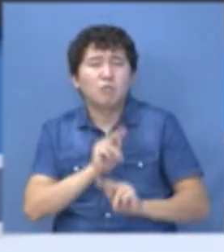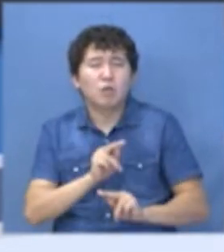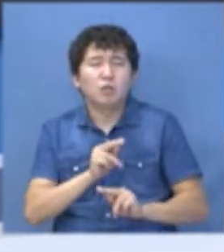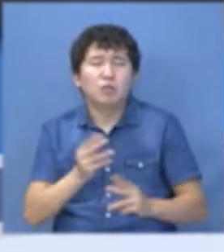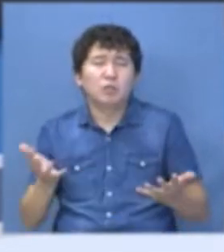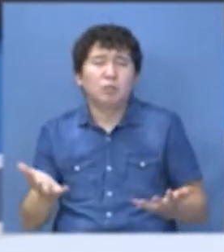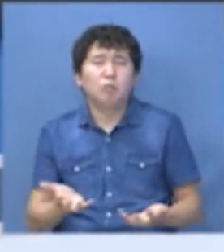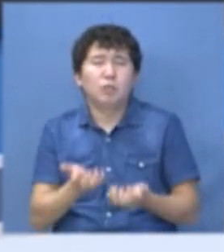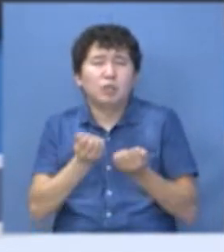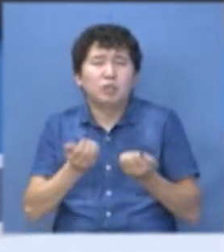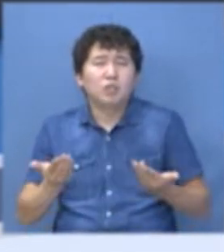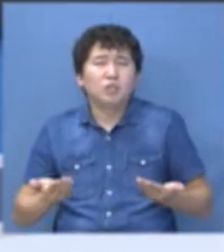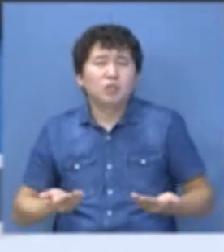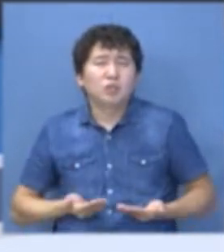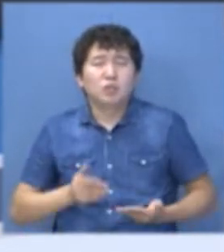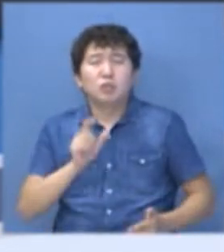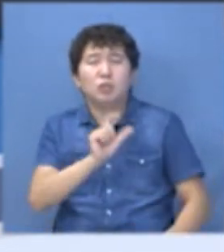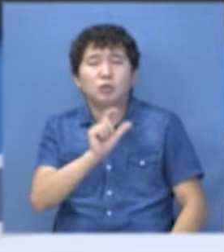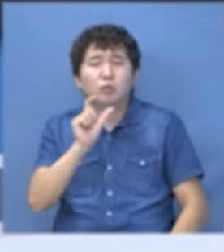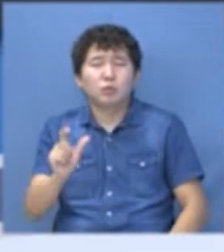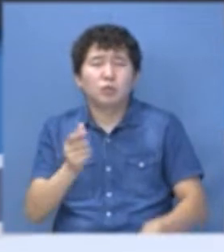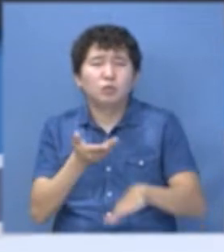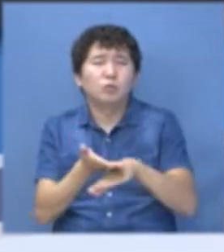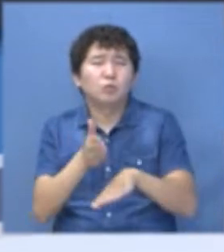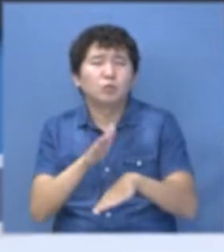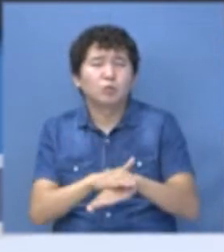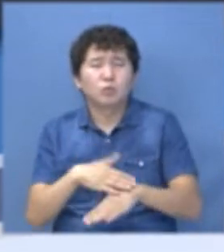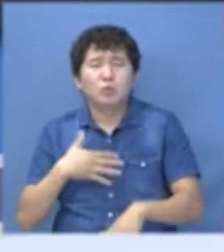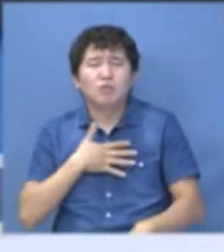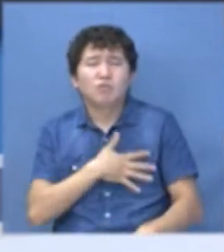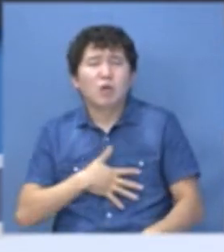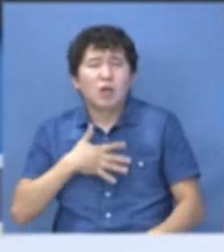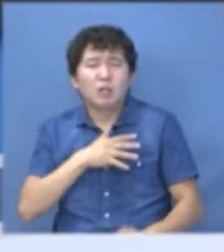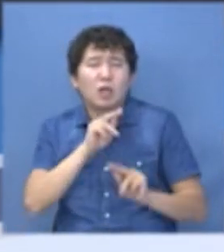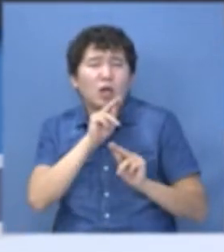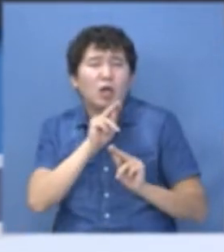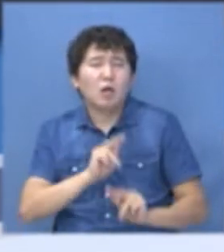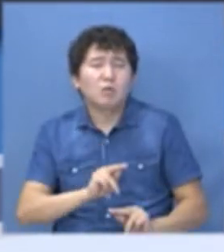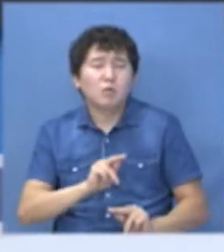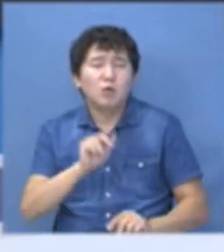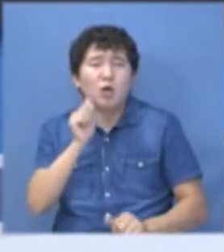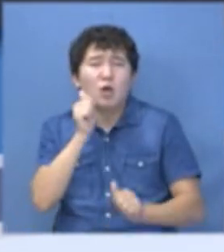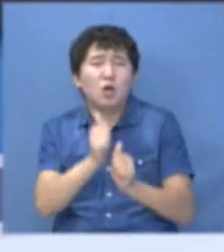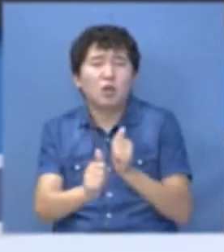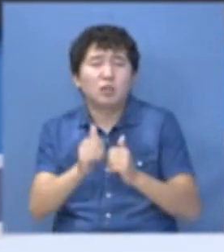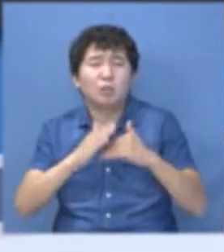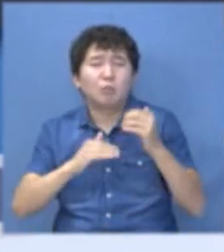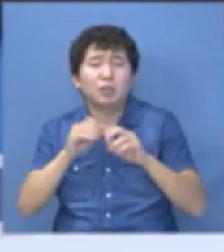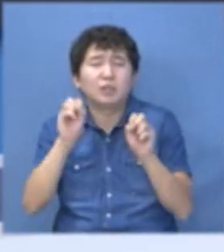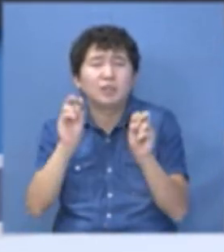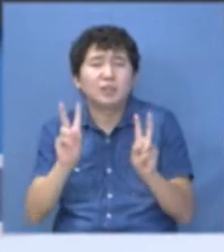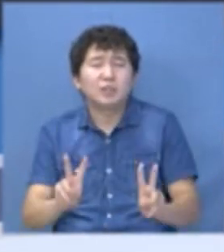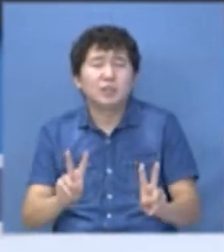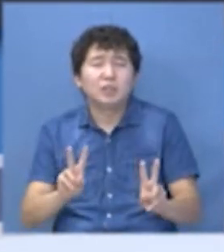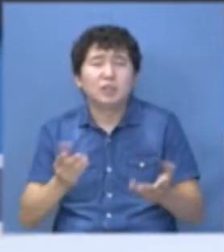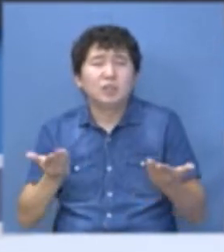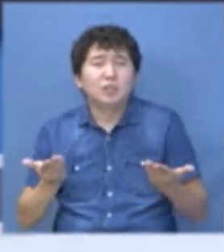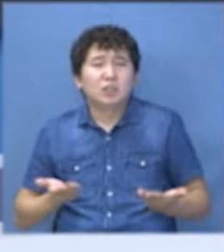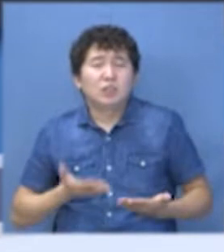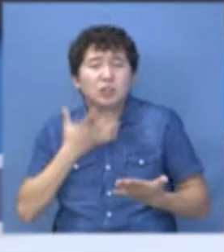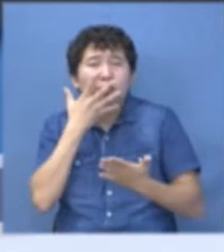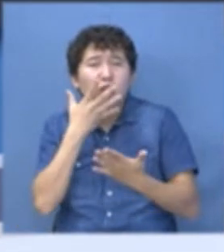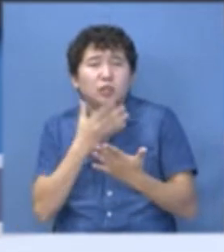жизни людей. В столь сложной и важной работе каждый специалист является человеком, осознанно пришедшим к тому, что жизнь свою